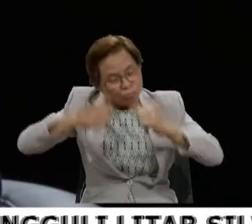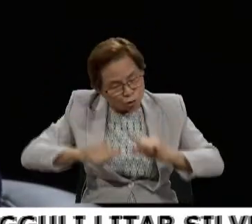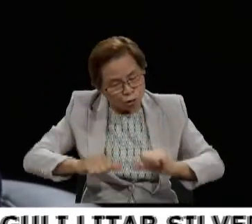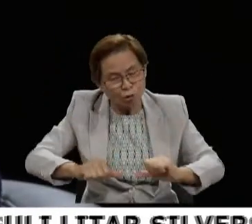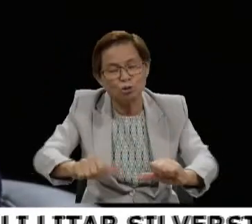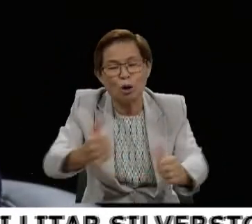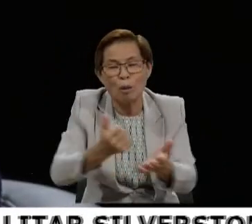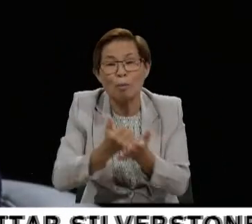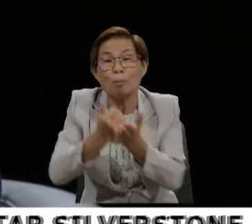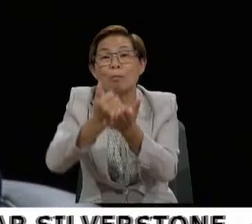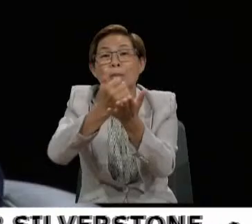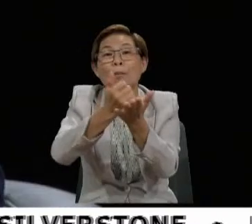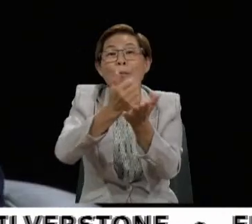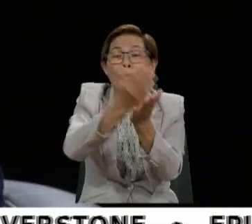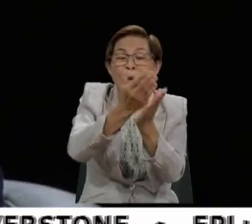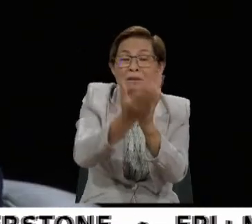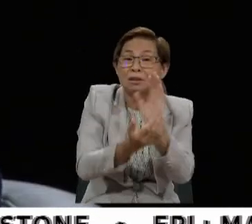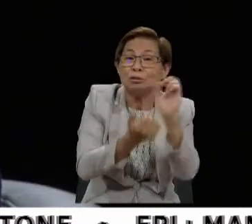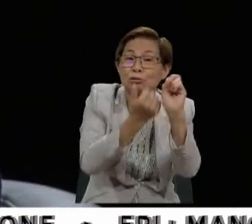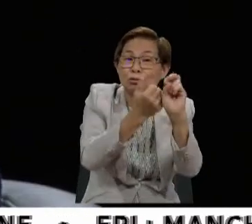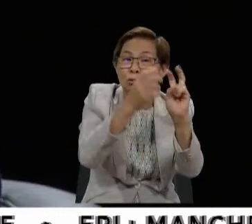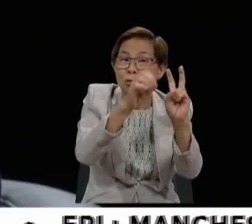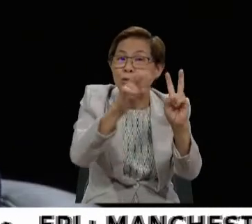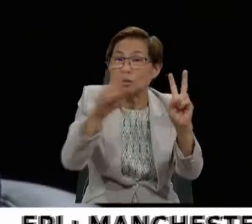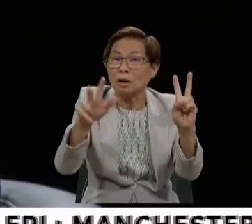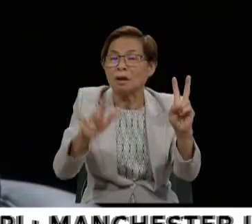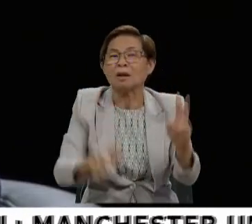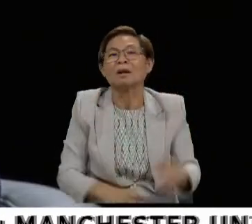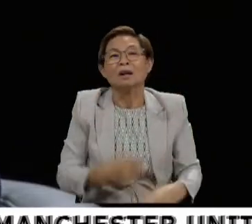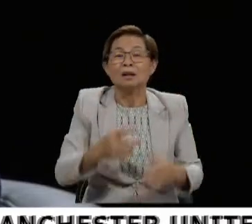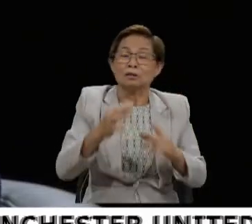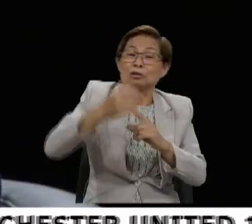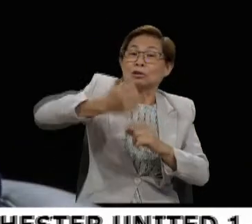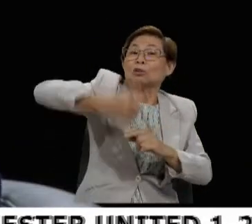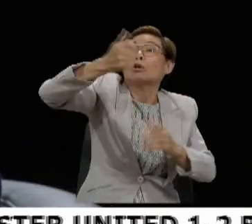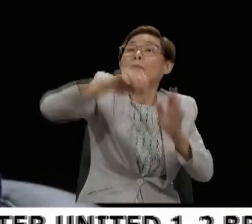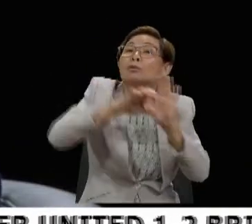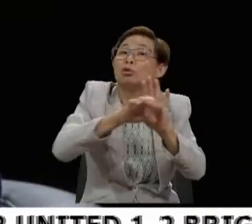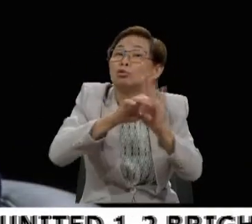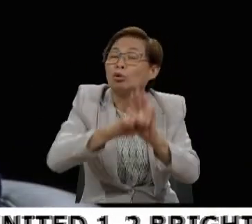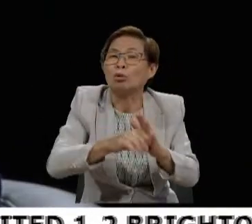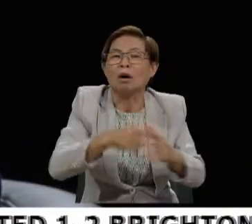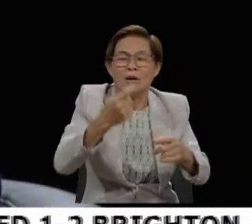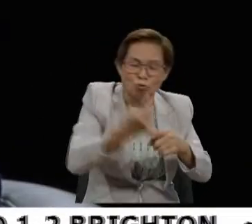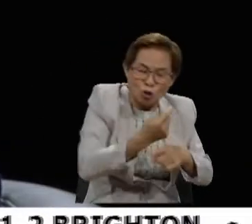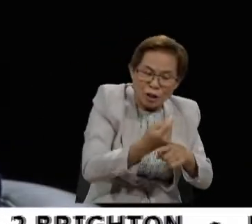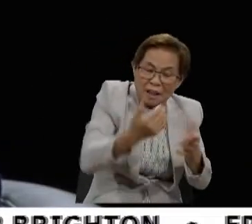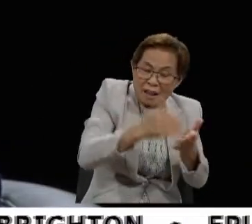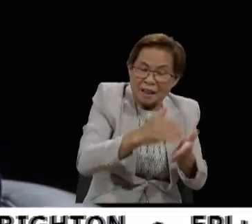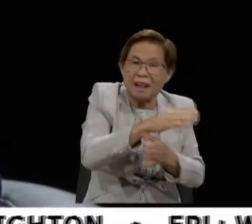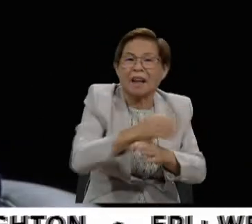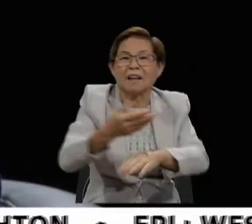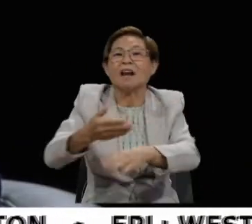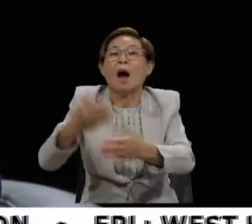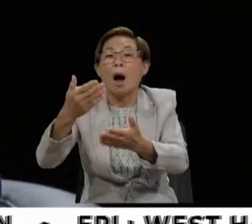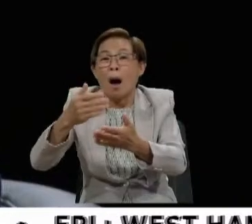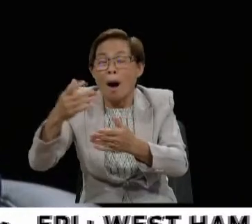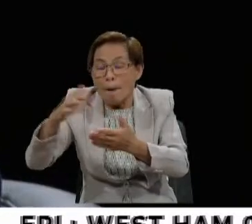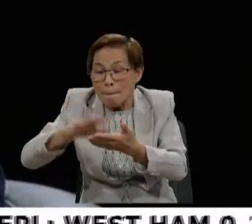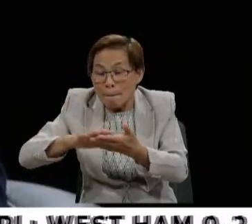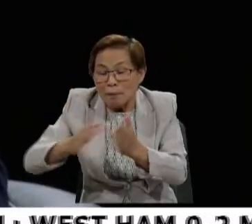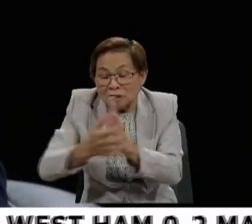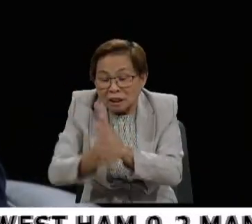dalam 2023 terutamanya isu reskilling dan upskilling dan sebagainyalah dan